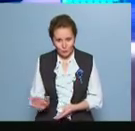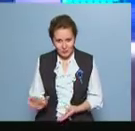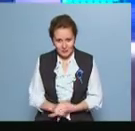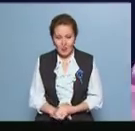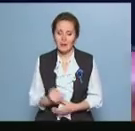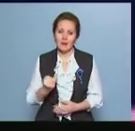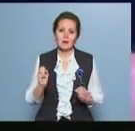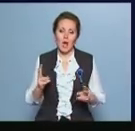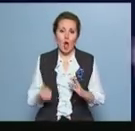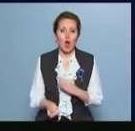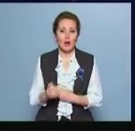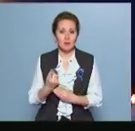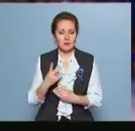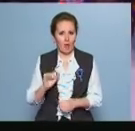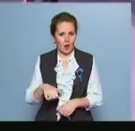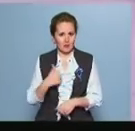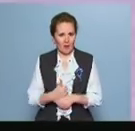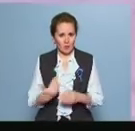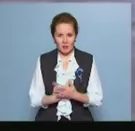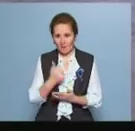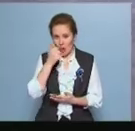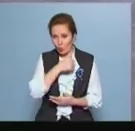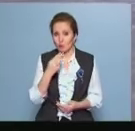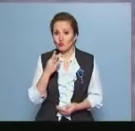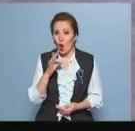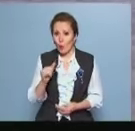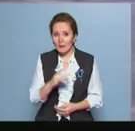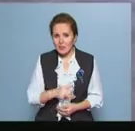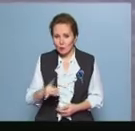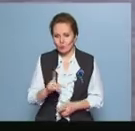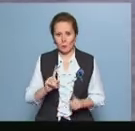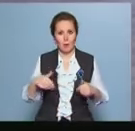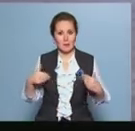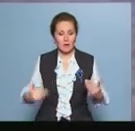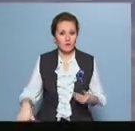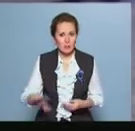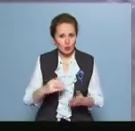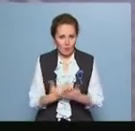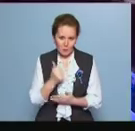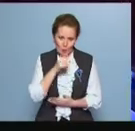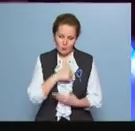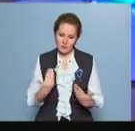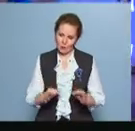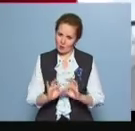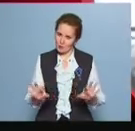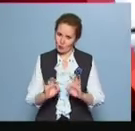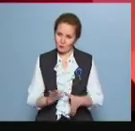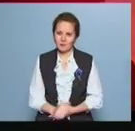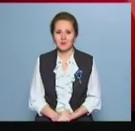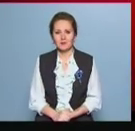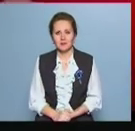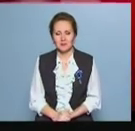как оказаться на главном новогоднем шоу республики, чтобы поздравить всех с Новым годом? Расскажем.